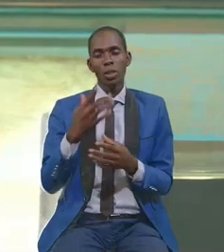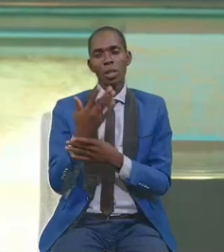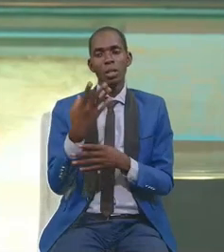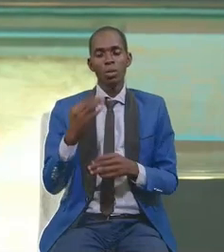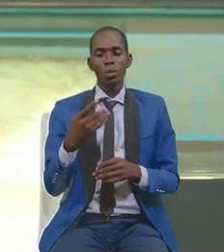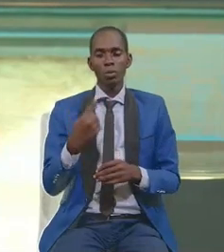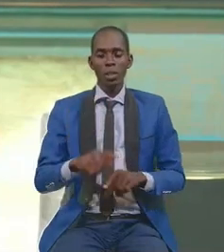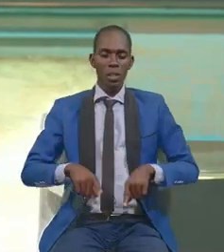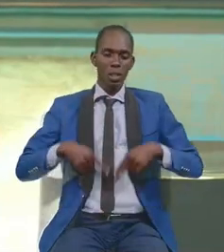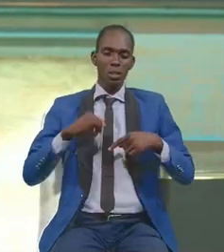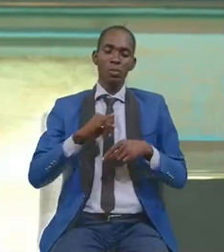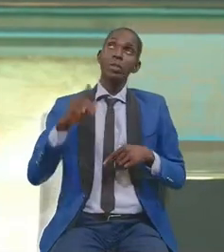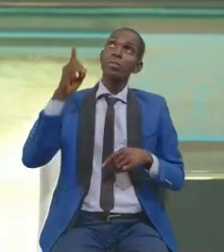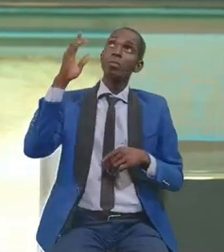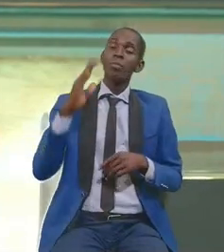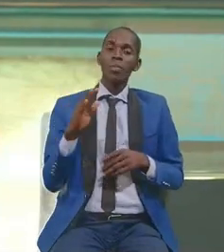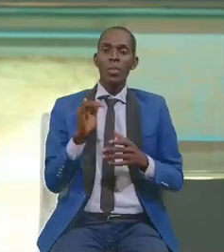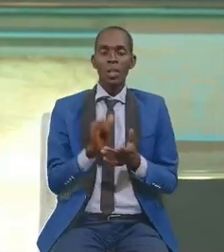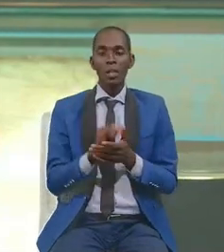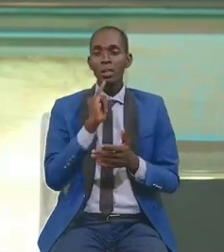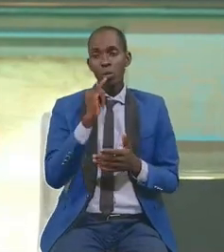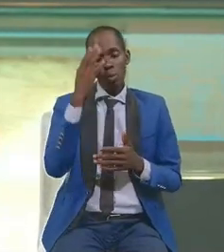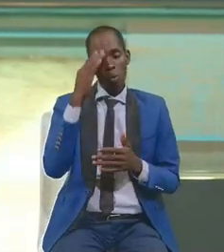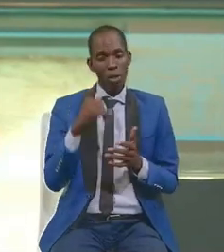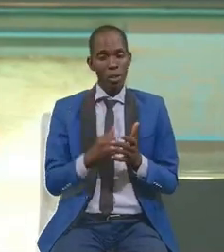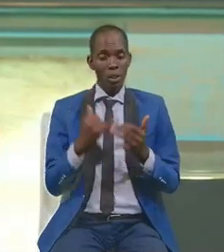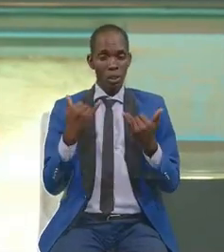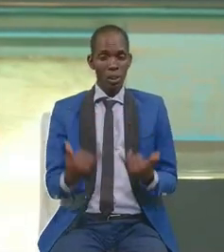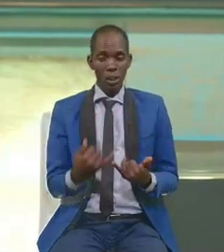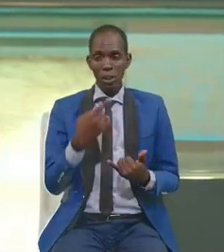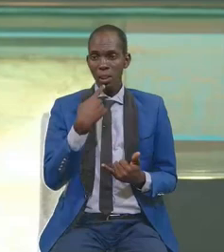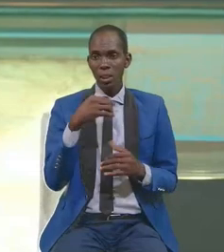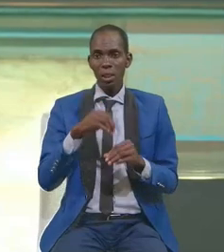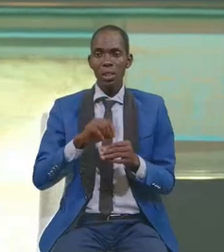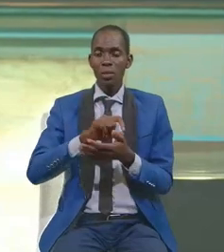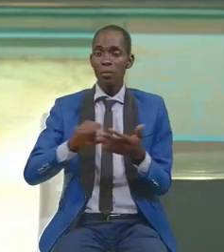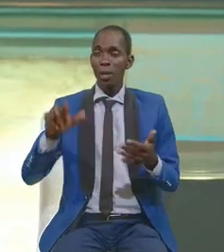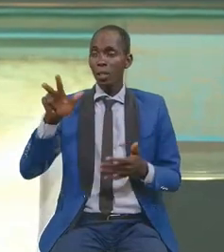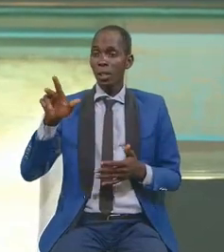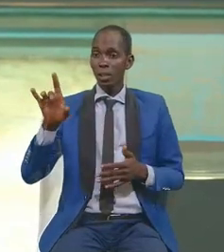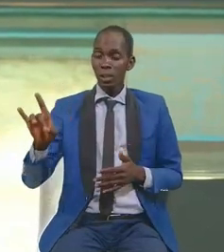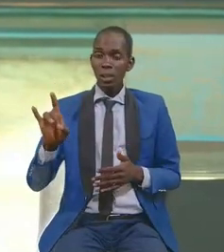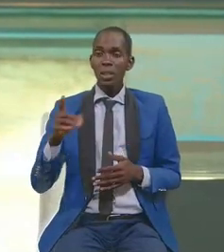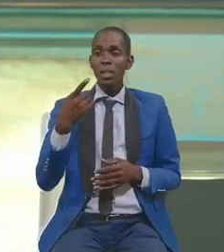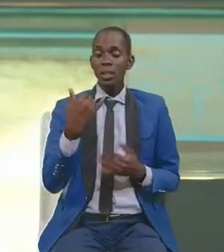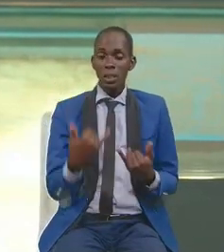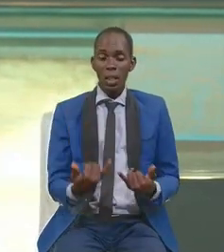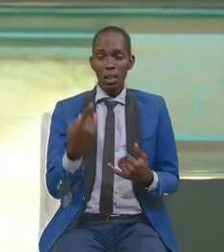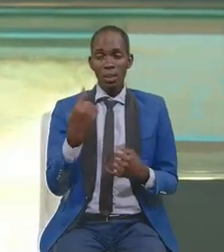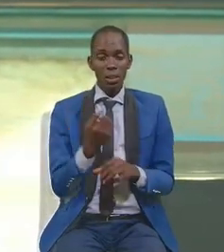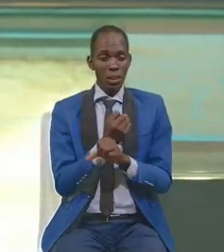vivant. C'est quoi? Il nous dit au verset 38, et mon juste vivra par la